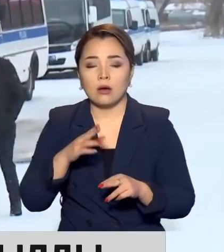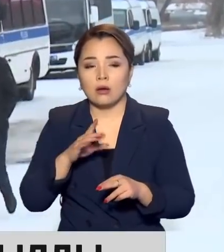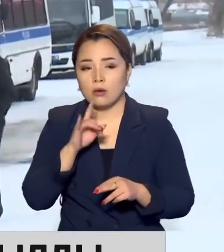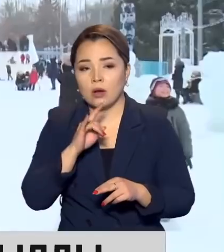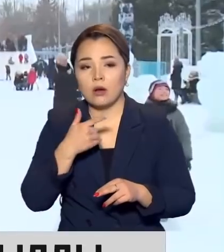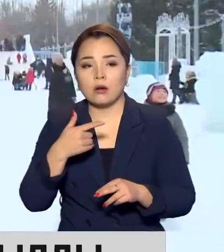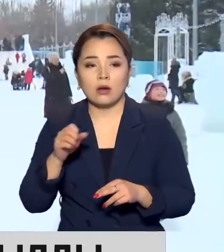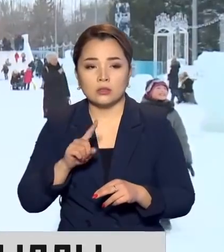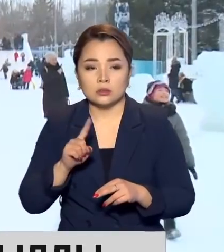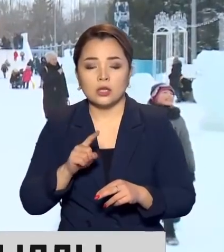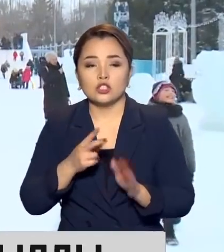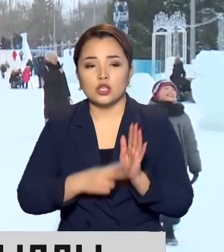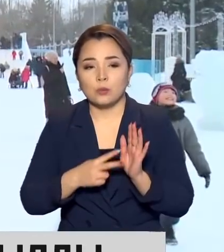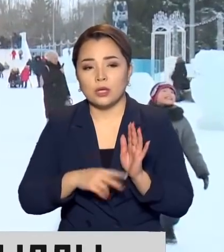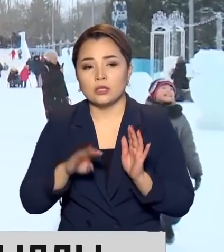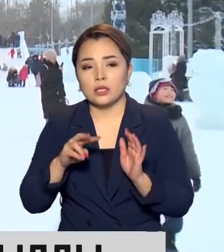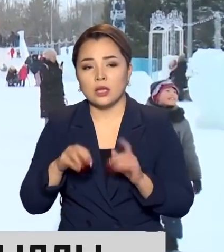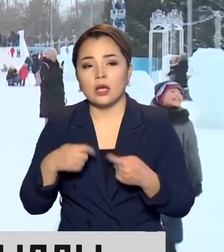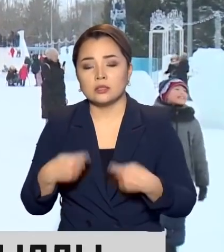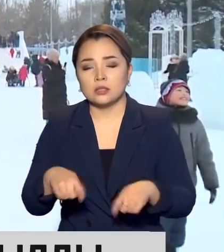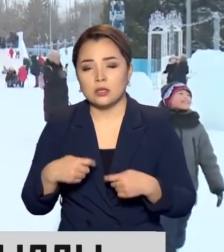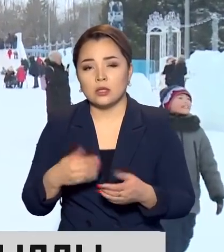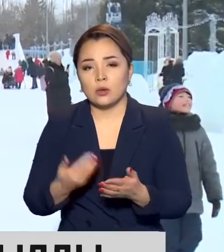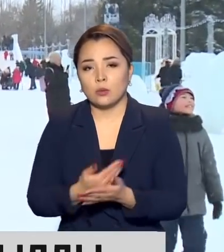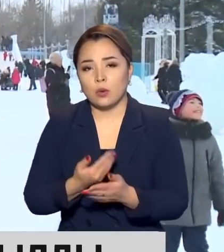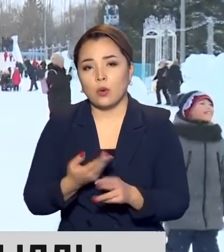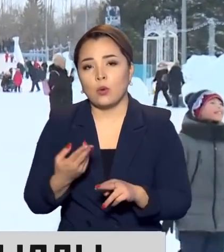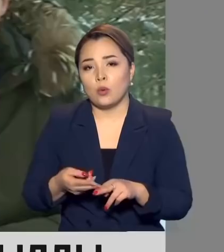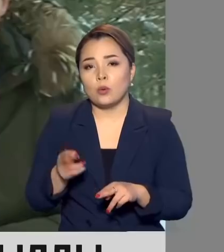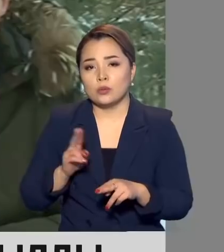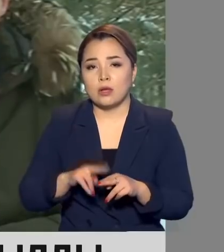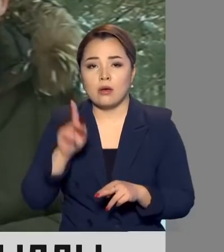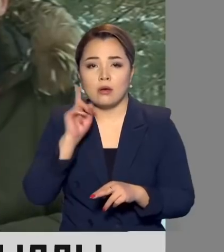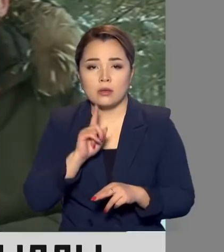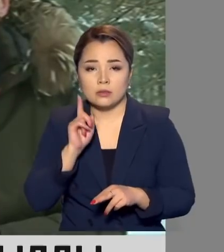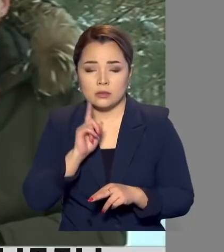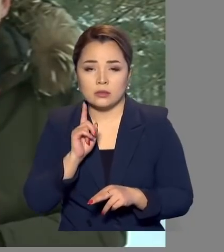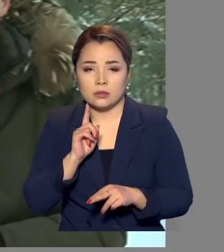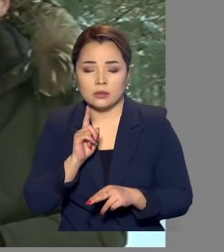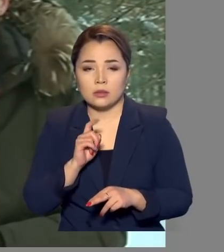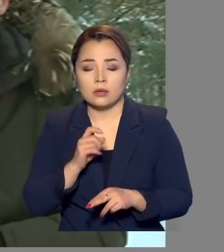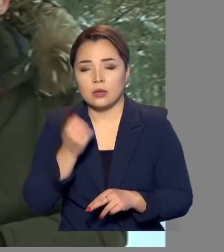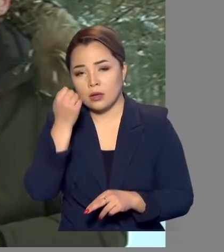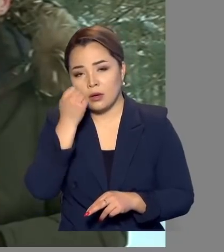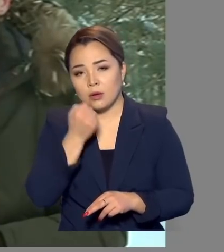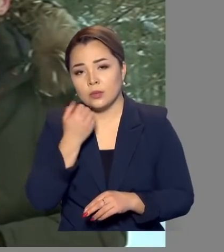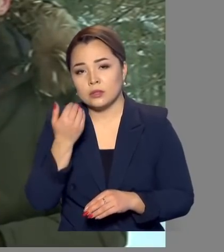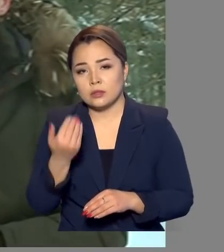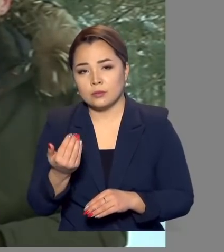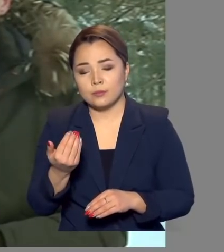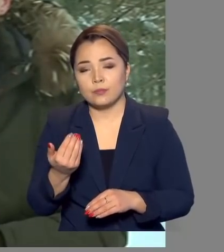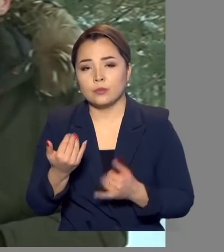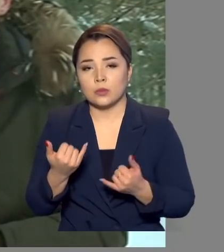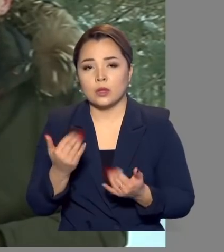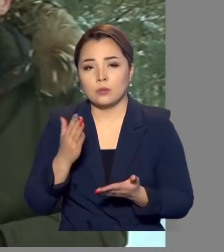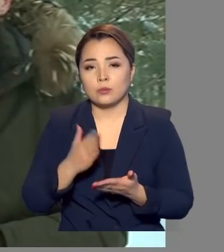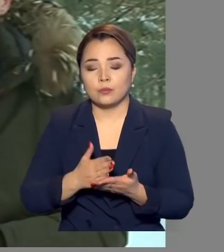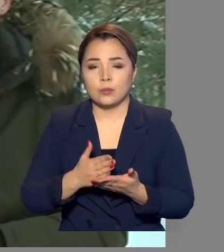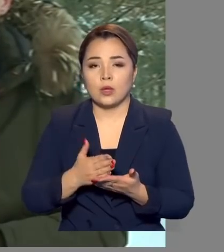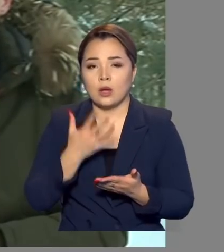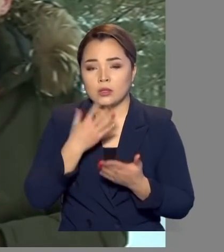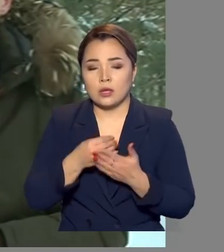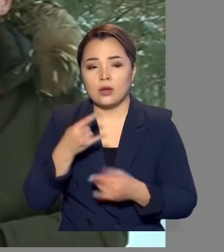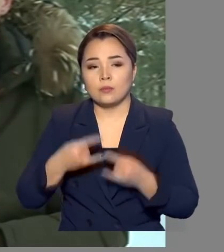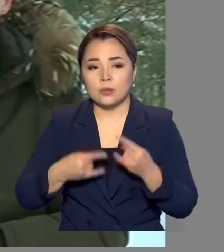70 теңгеден саудаланып жатыр. Мендегі бар ақпарат осы. Армангүл, сіздің өзіңізде. Рахмет, әріптес. Студиямен солтүстік